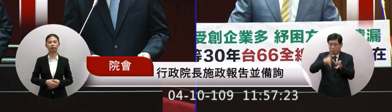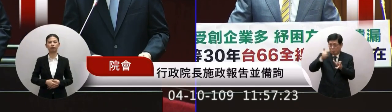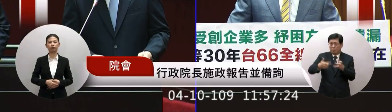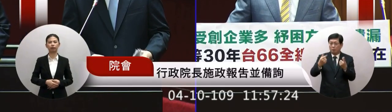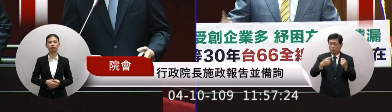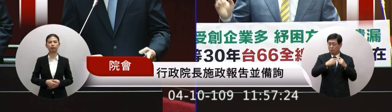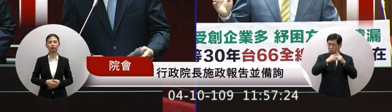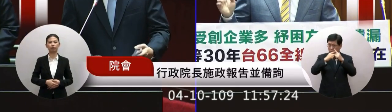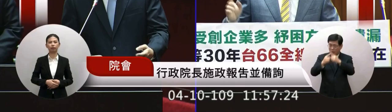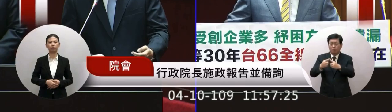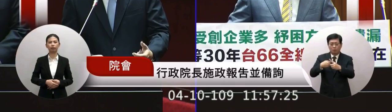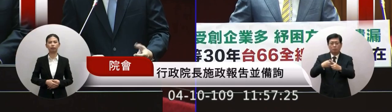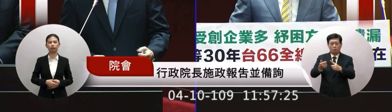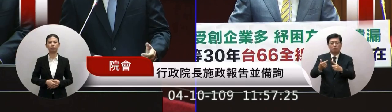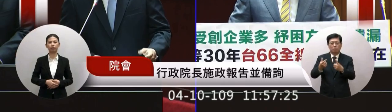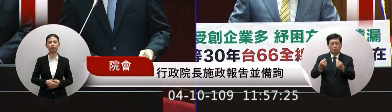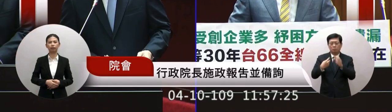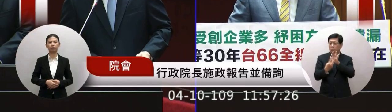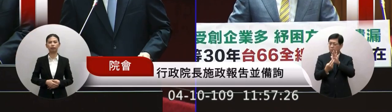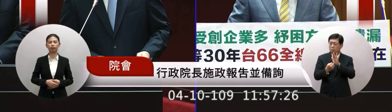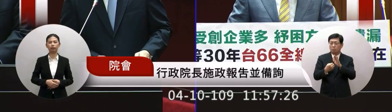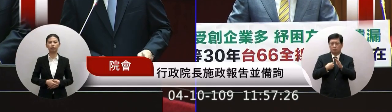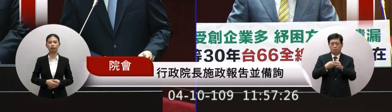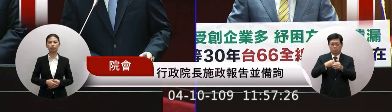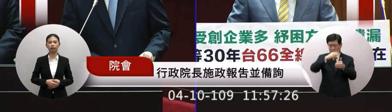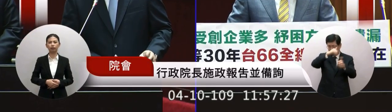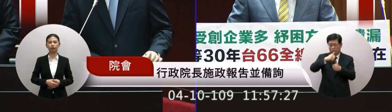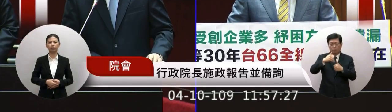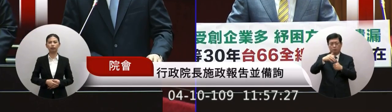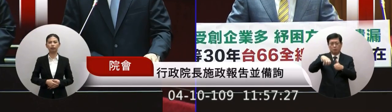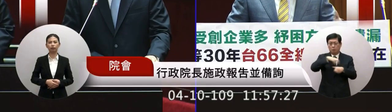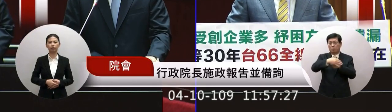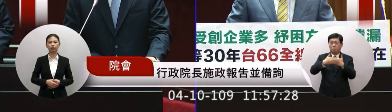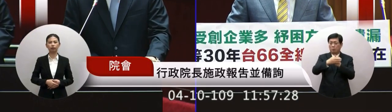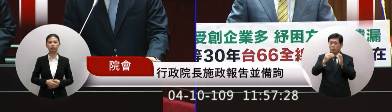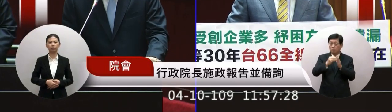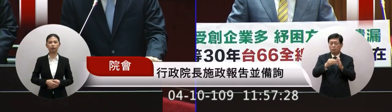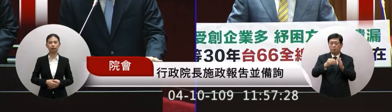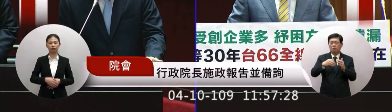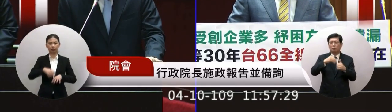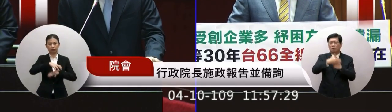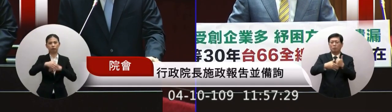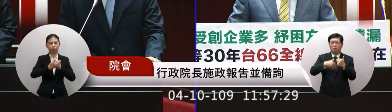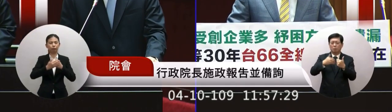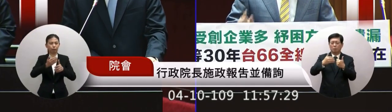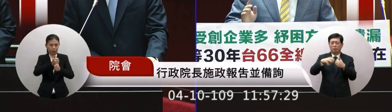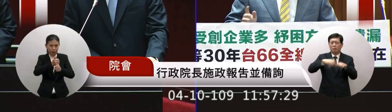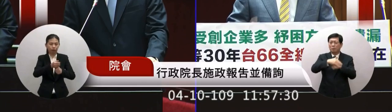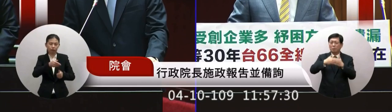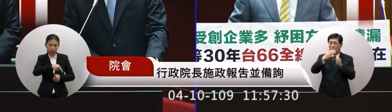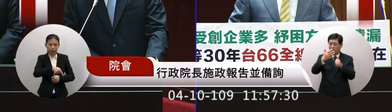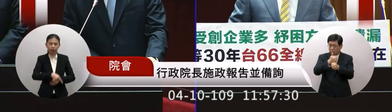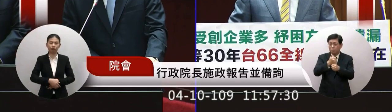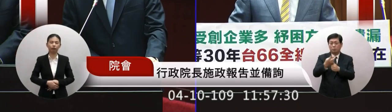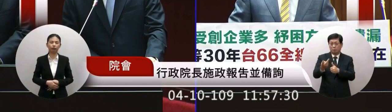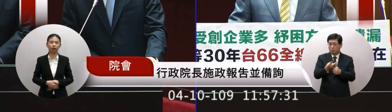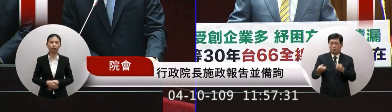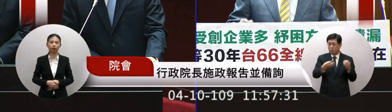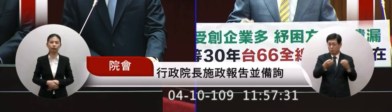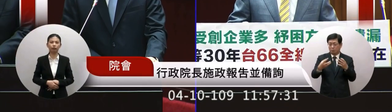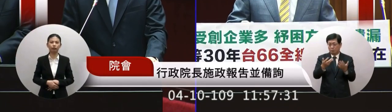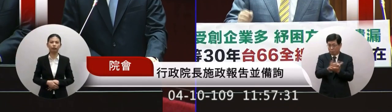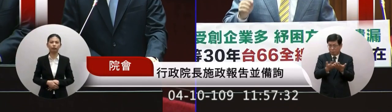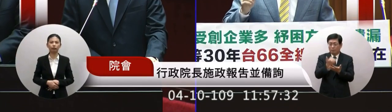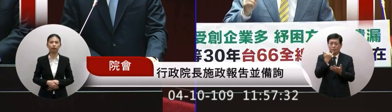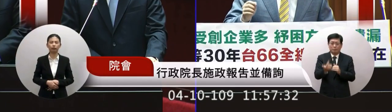地来到我们这里来说会跟环保局也是10月底的 环保署 来积极的协调希望